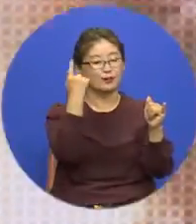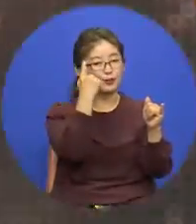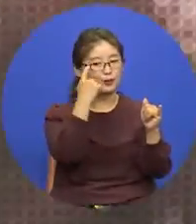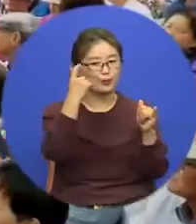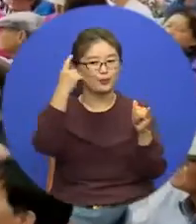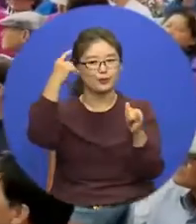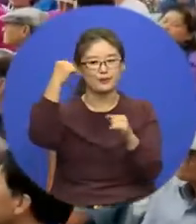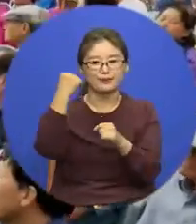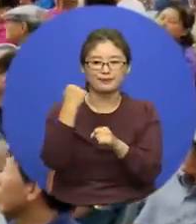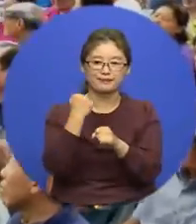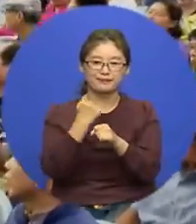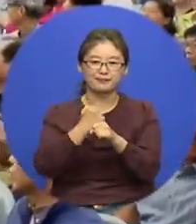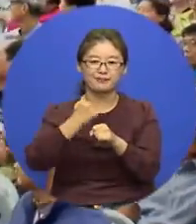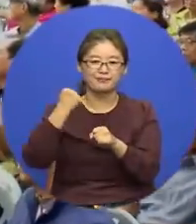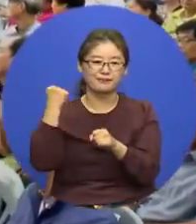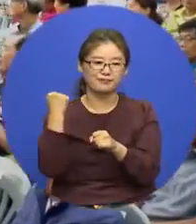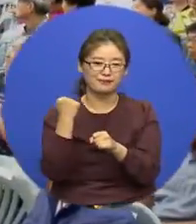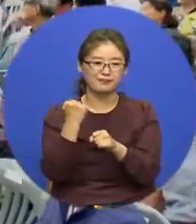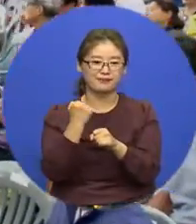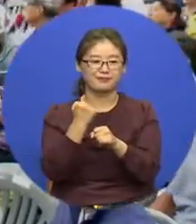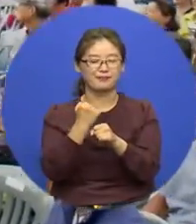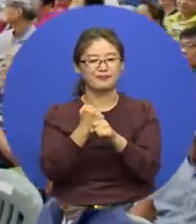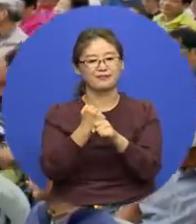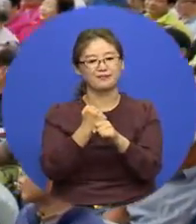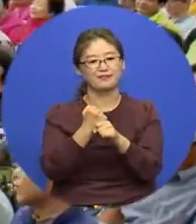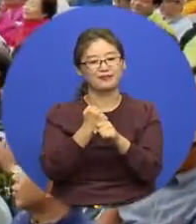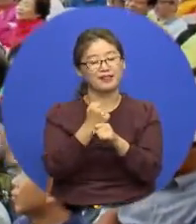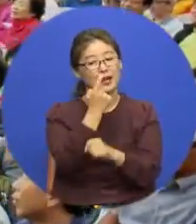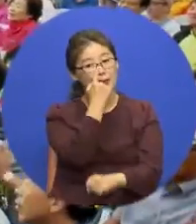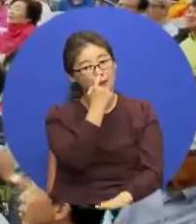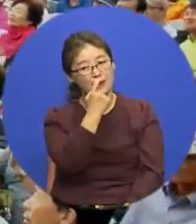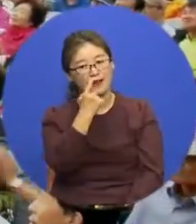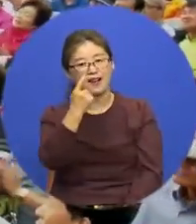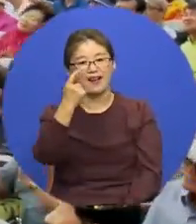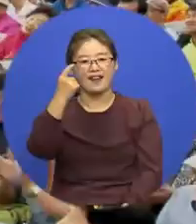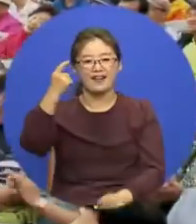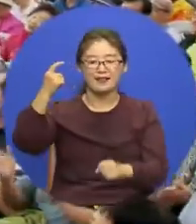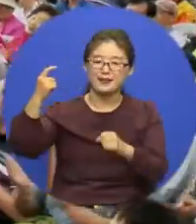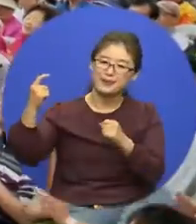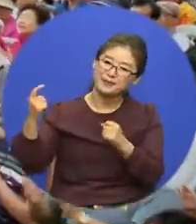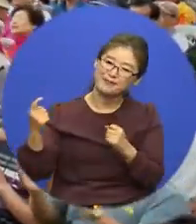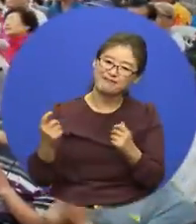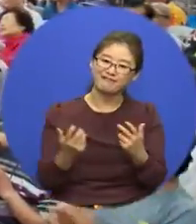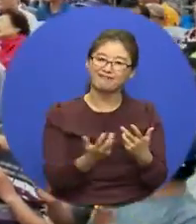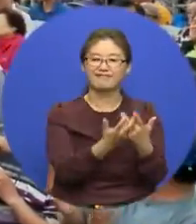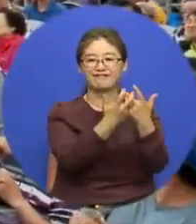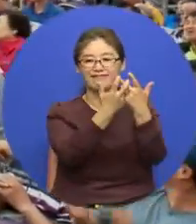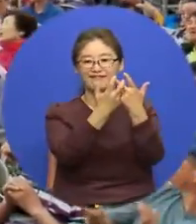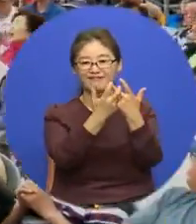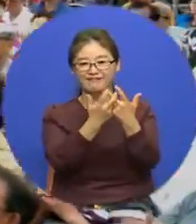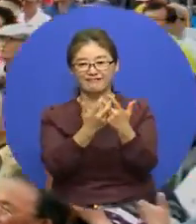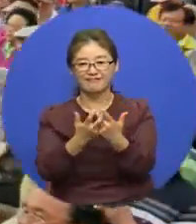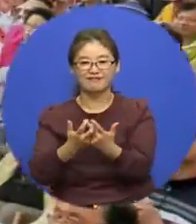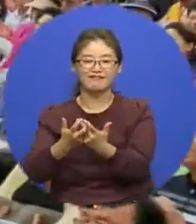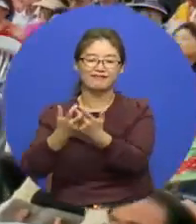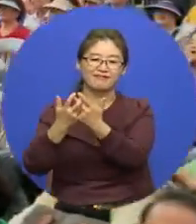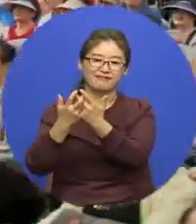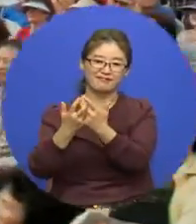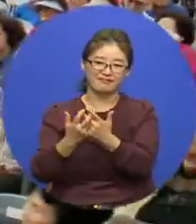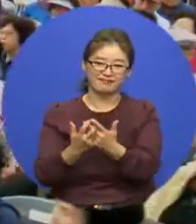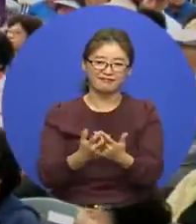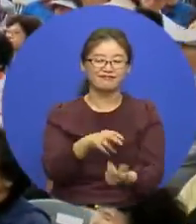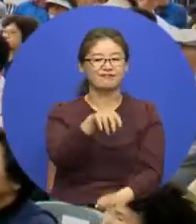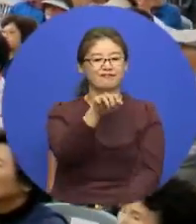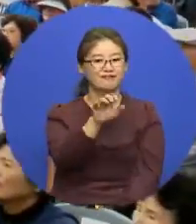사람들 추억을 만들고 낭만이 물결 피는